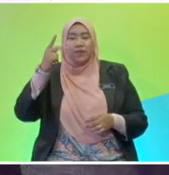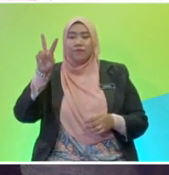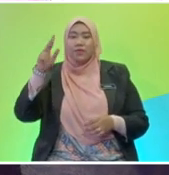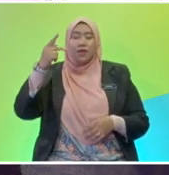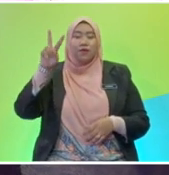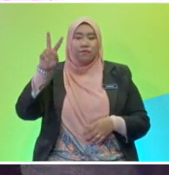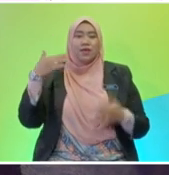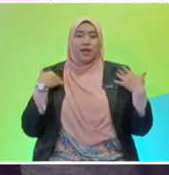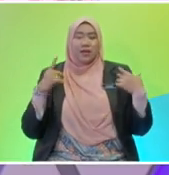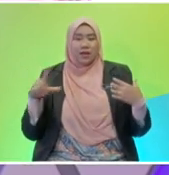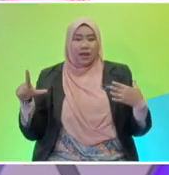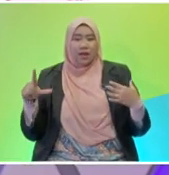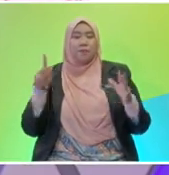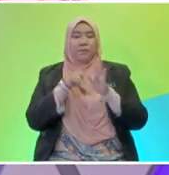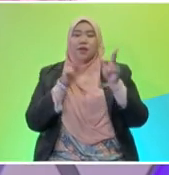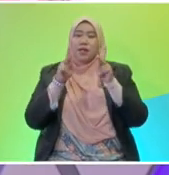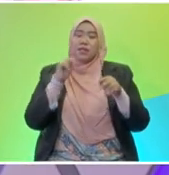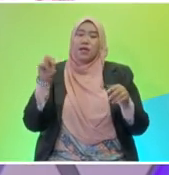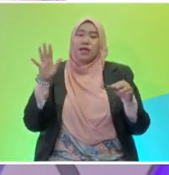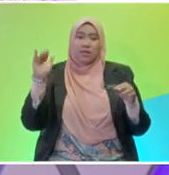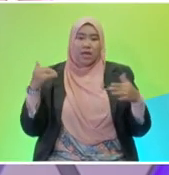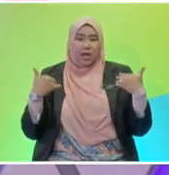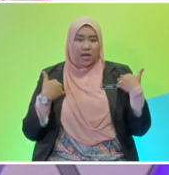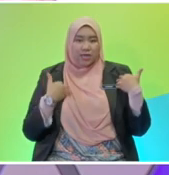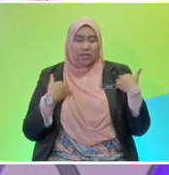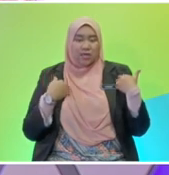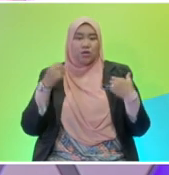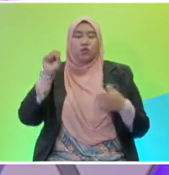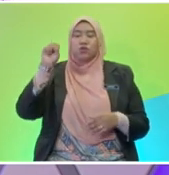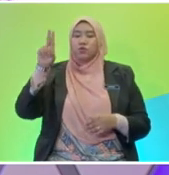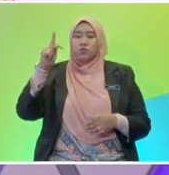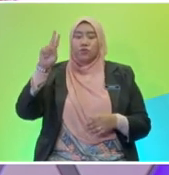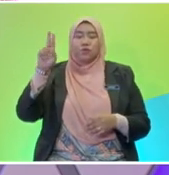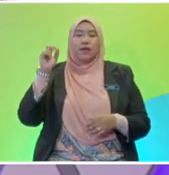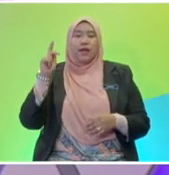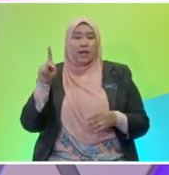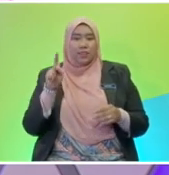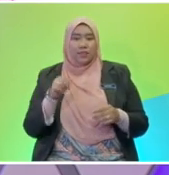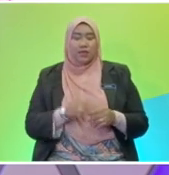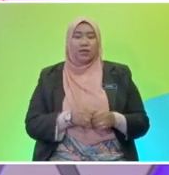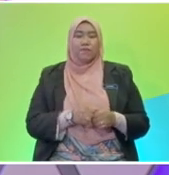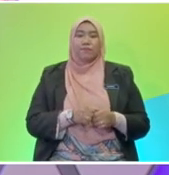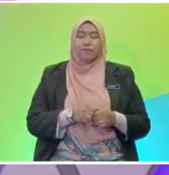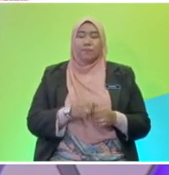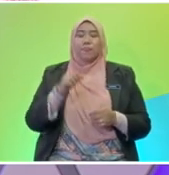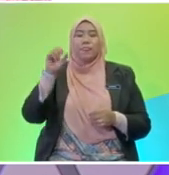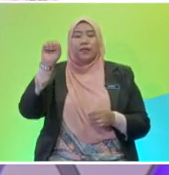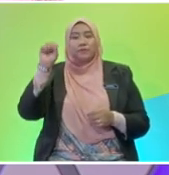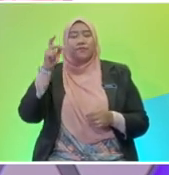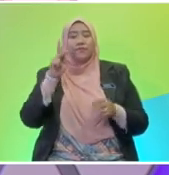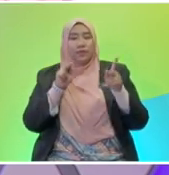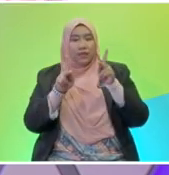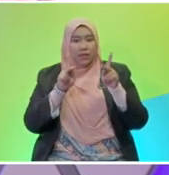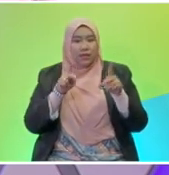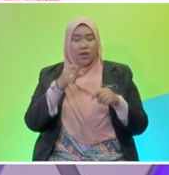perkataan yang mengandung suku kata yang terdiri daripada konsumen dan Walker oke itu adalah